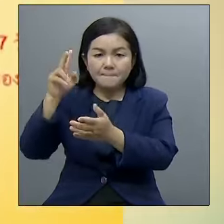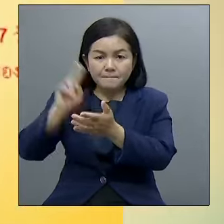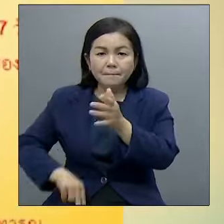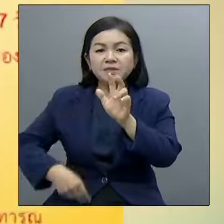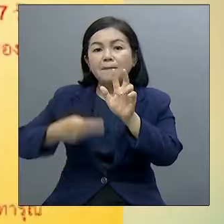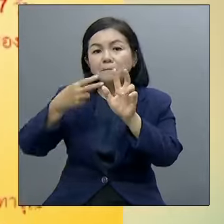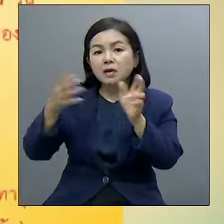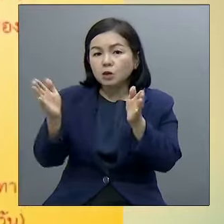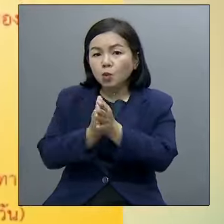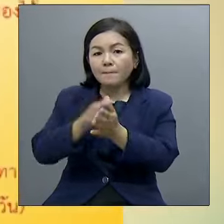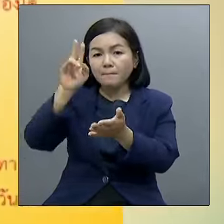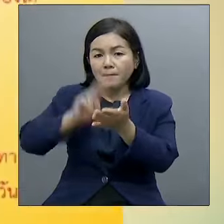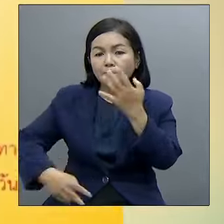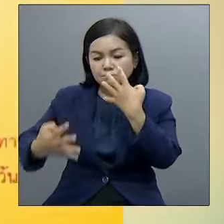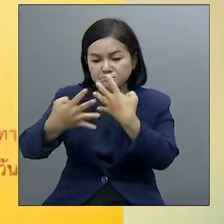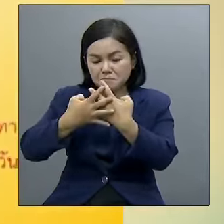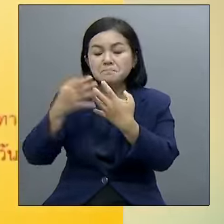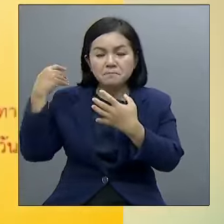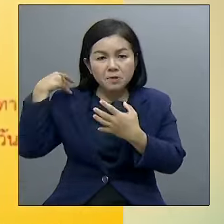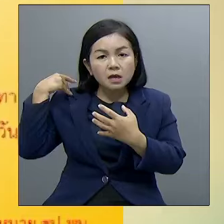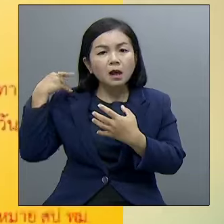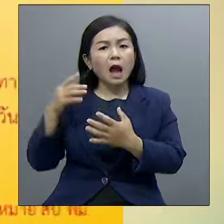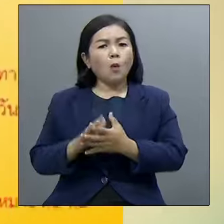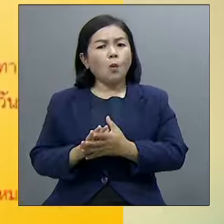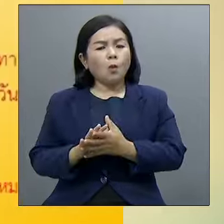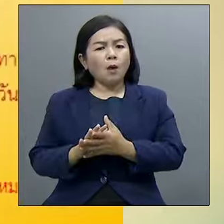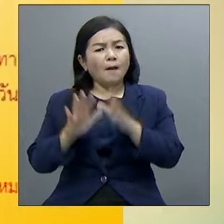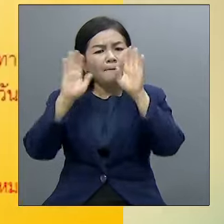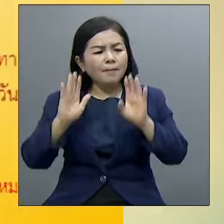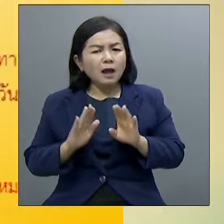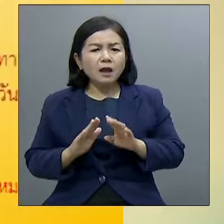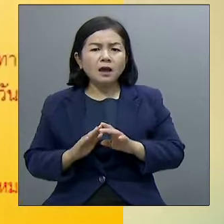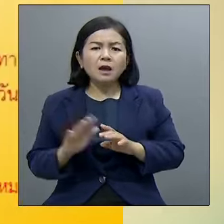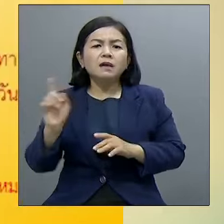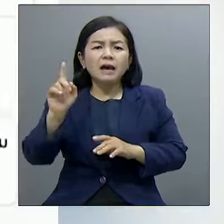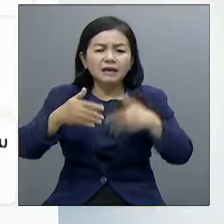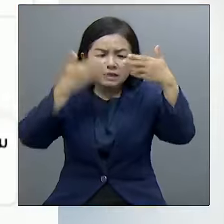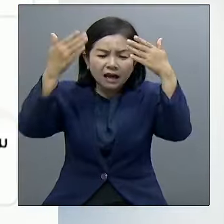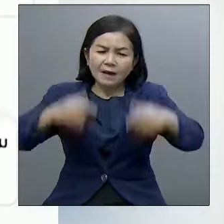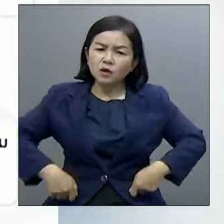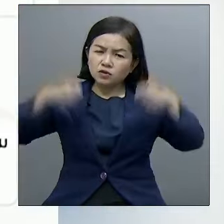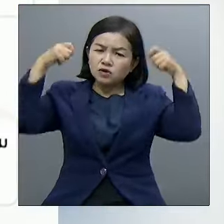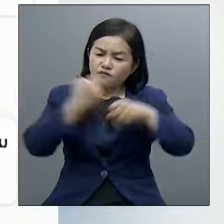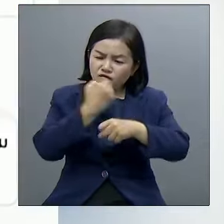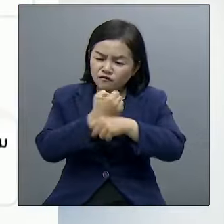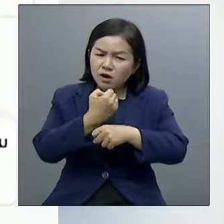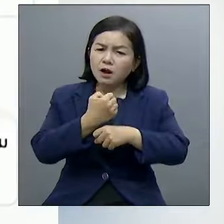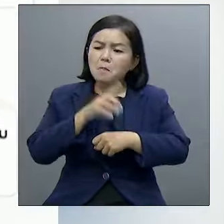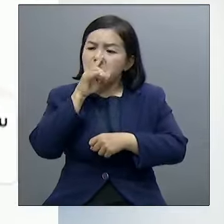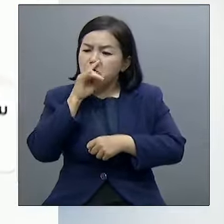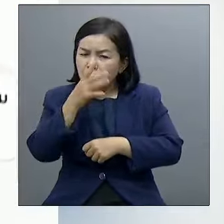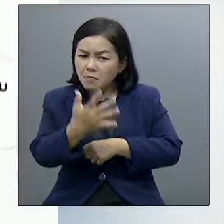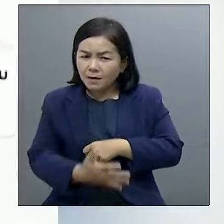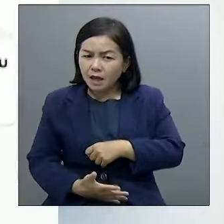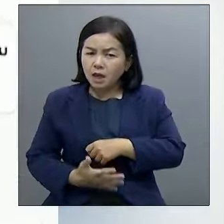บาทหรือทั้งจำทั้งปรับทีนี้หลายคนว่าอ้าวอนาจารเฮ้ยเขาแค่ไปแข่ง ทำกิจกรรม ทำกิจกรรมนะไม่ได้มี